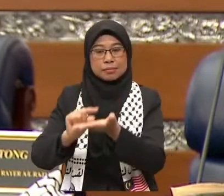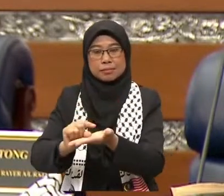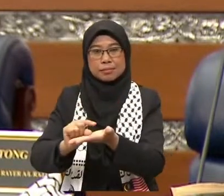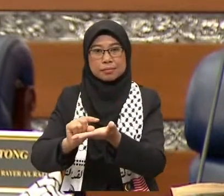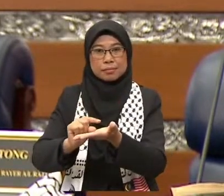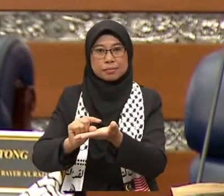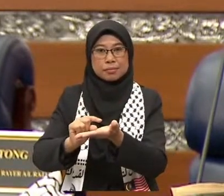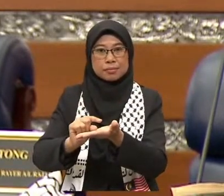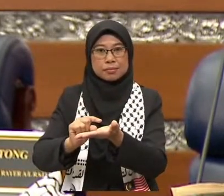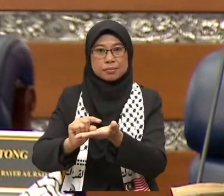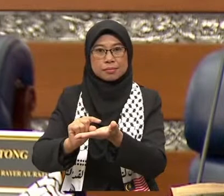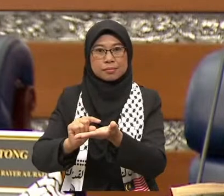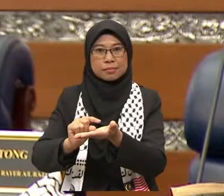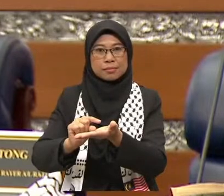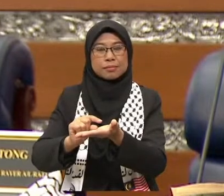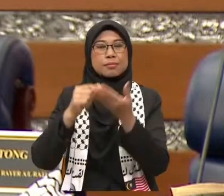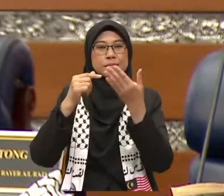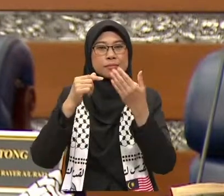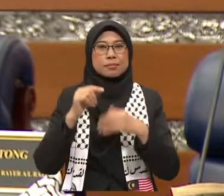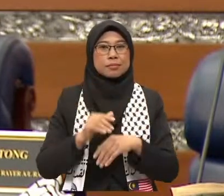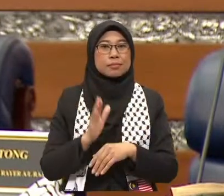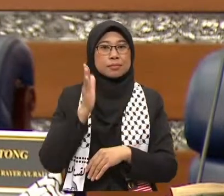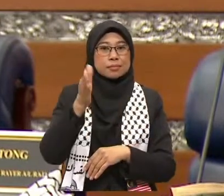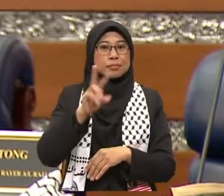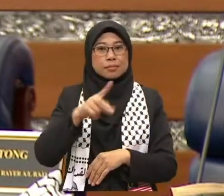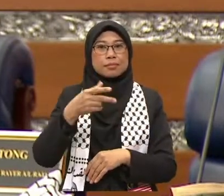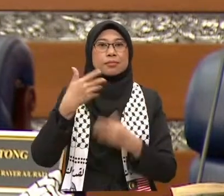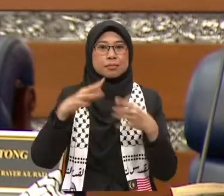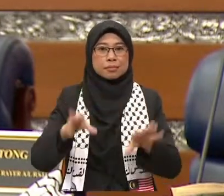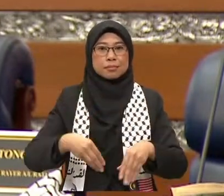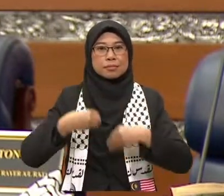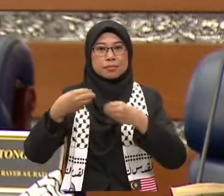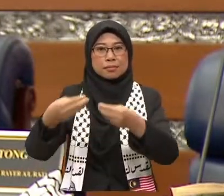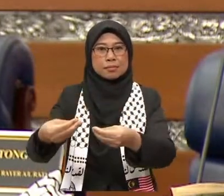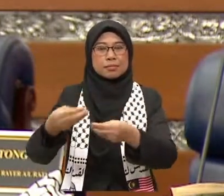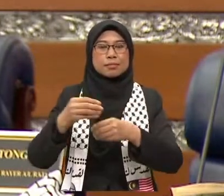akan ataupun yang telah diberikan kepada